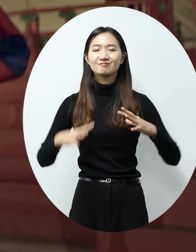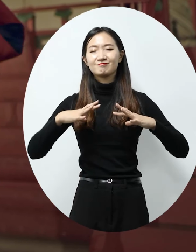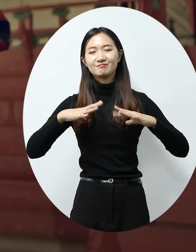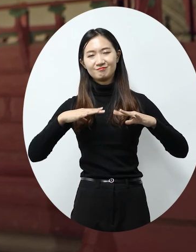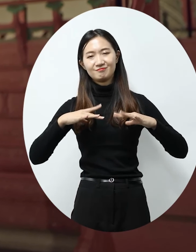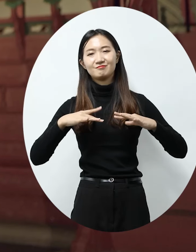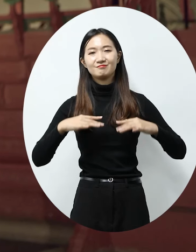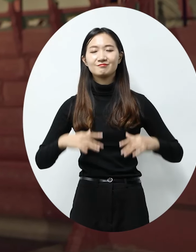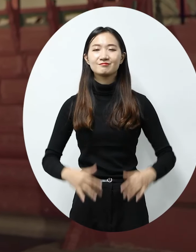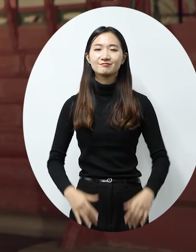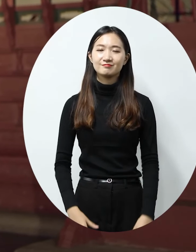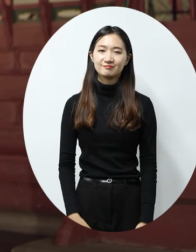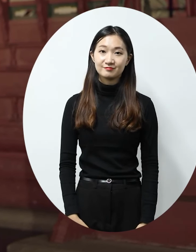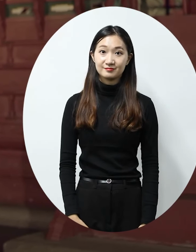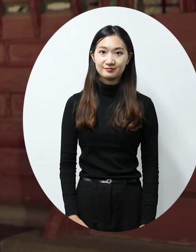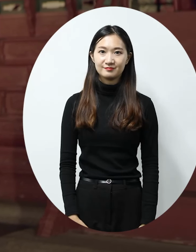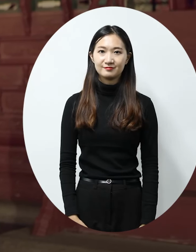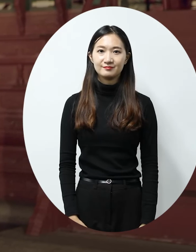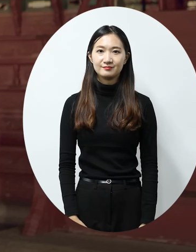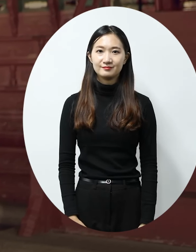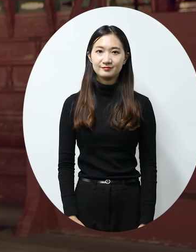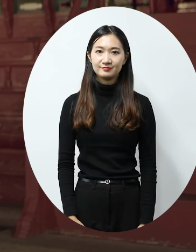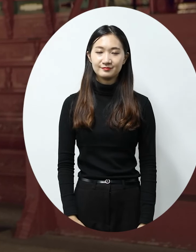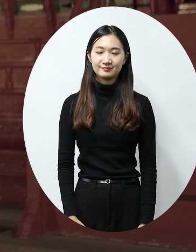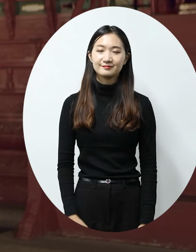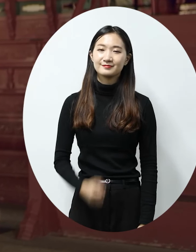자랑스러운 후손들이란 말인가